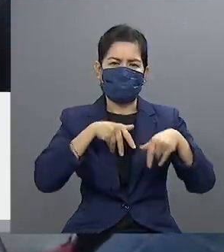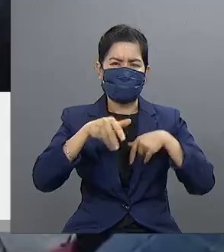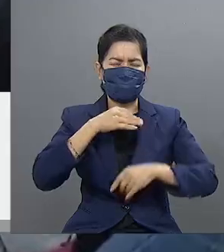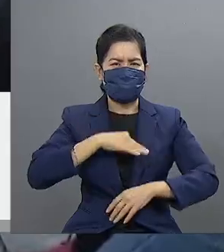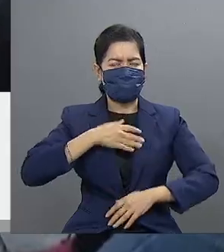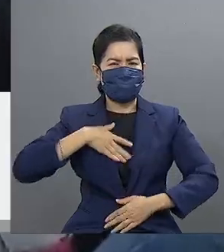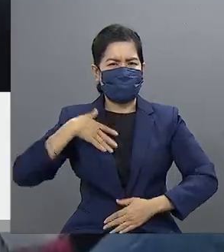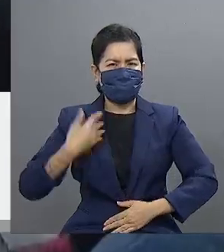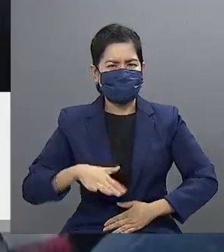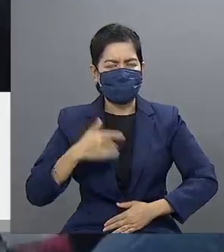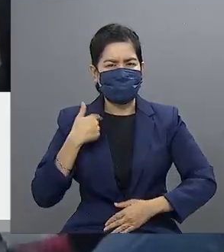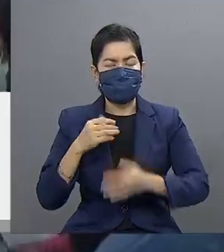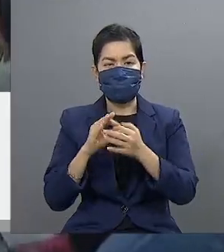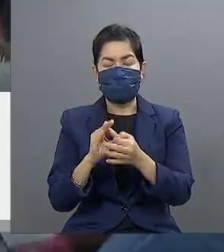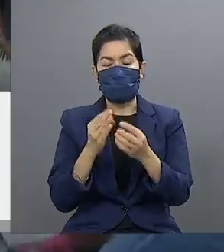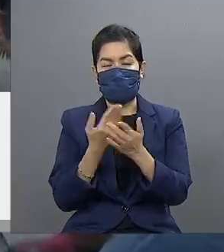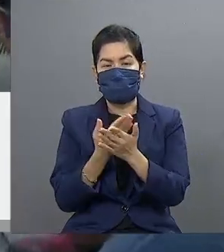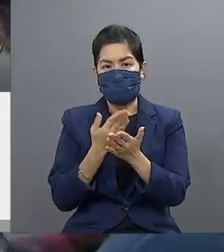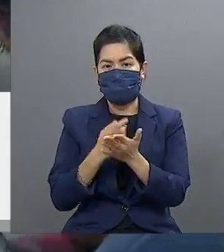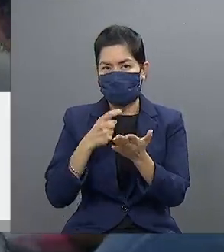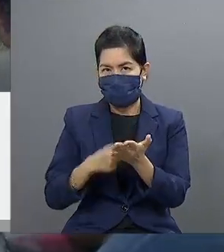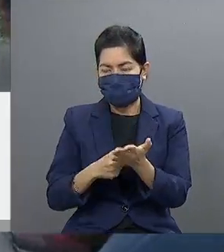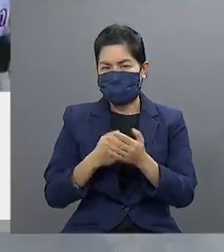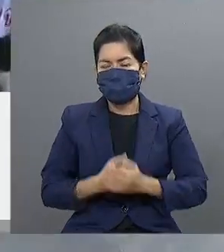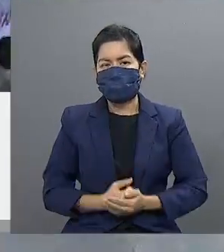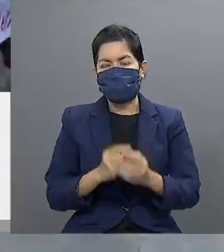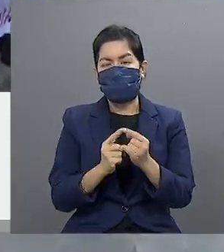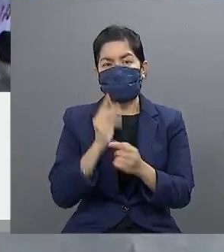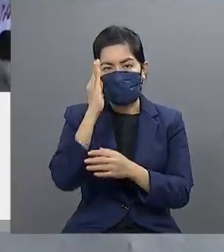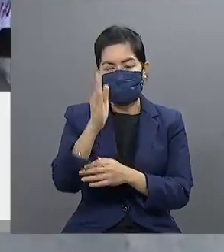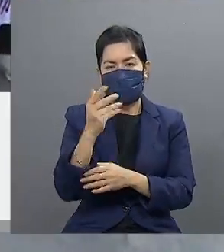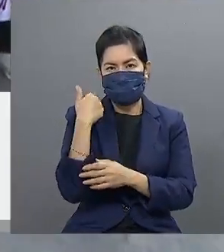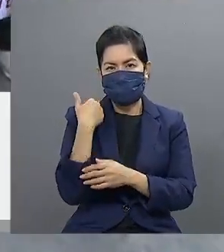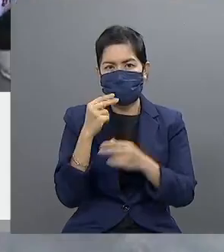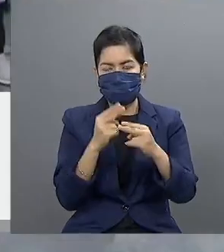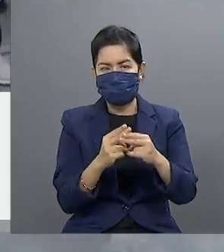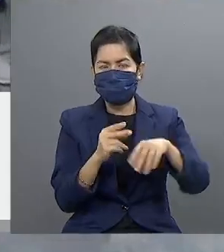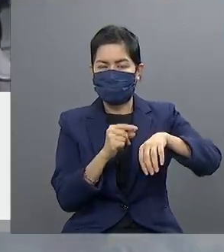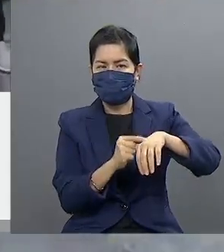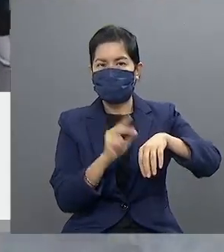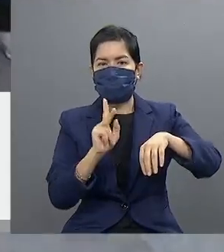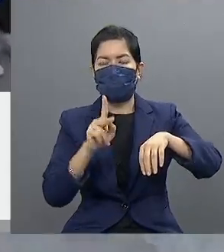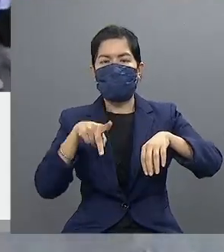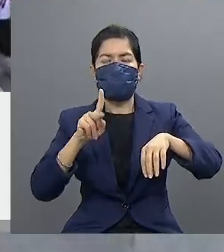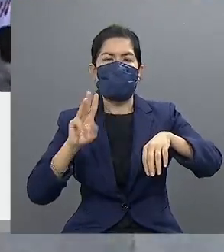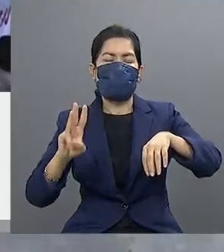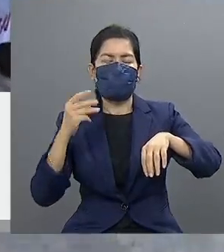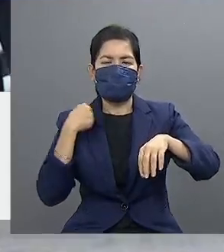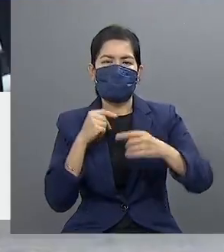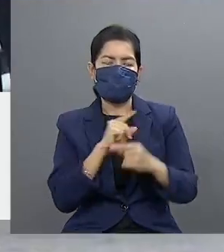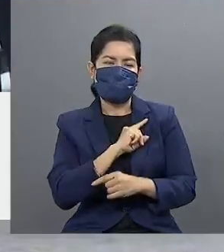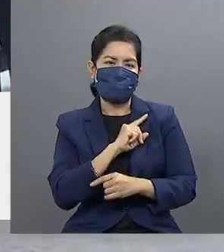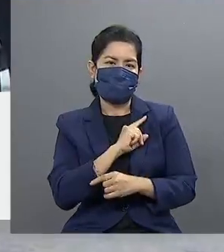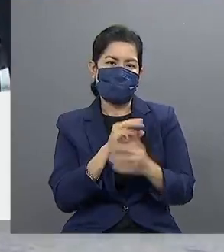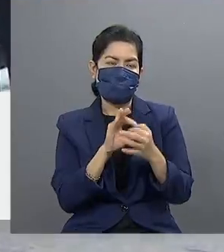นี้กองทุนประกันวินาศภัยหรือกปว.จะเข้ามารับช่วงต่อการจ่ายเงินประกันเพื่อคุ้มครองสิทธิประโยชน์ของผู้เอาประกัน